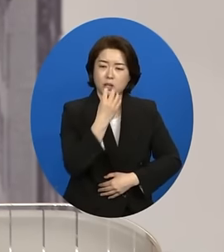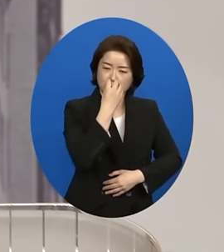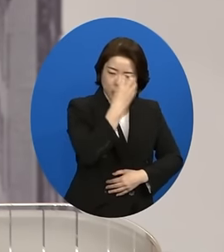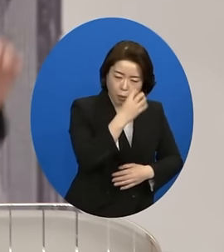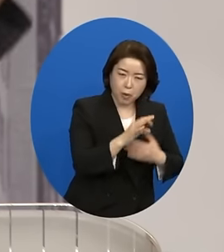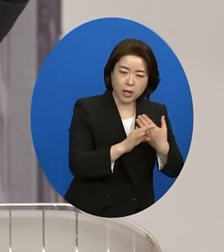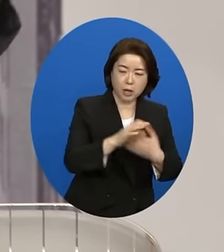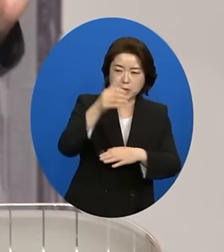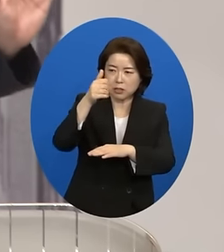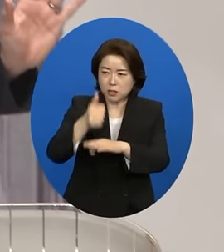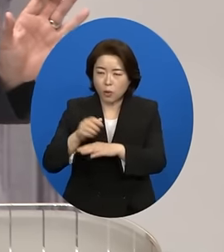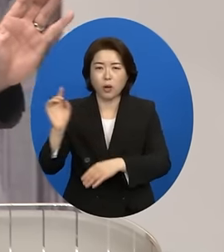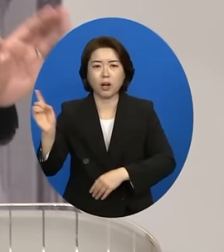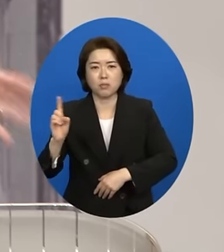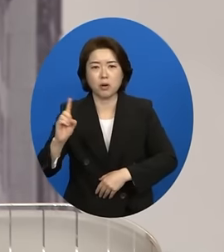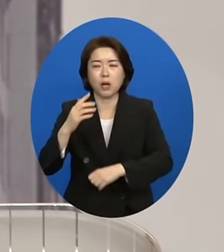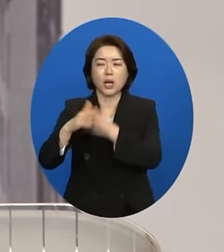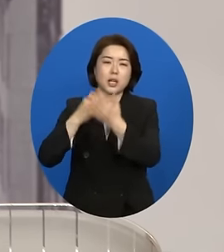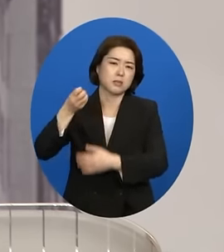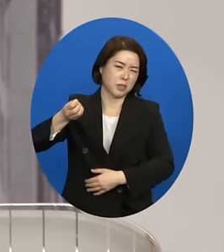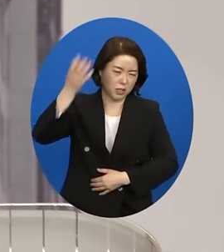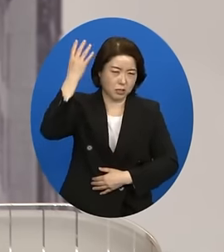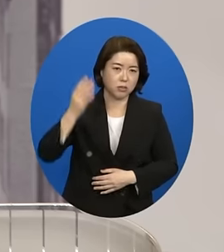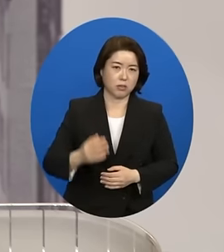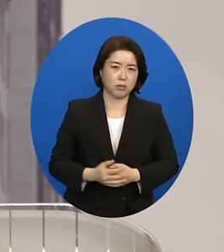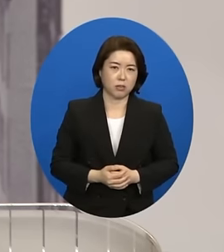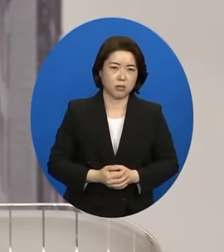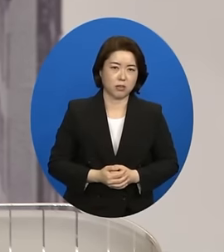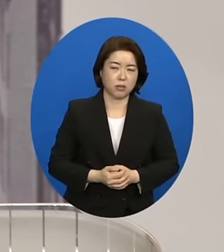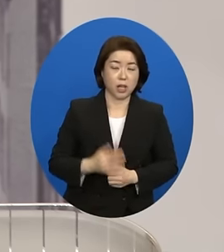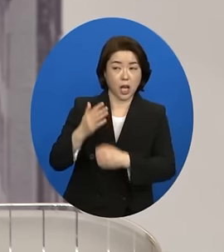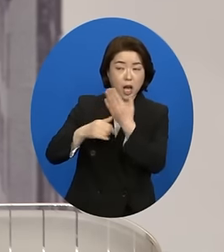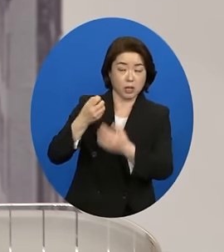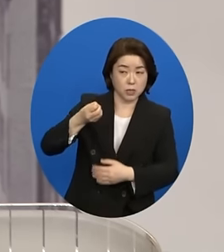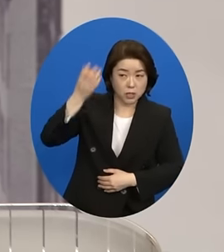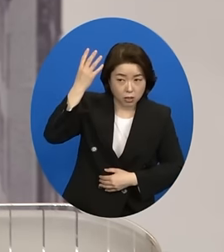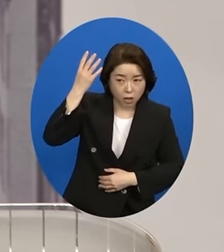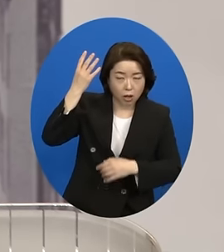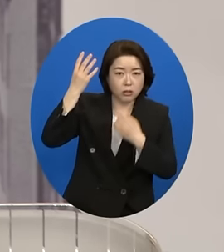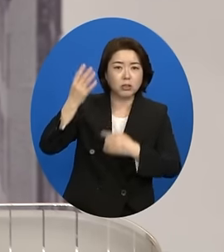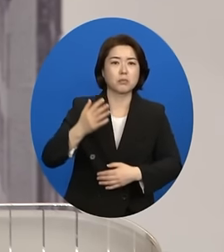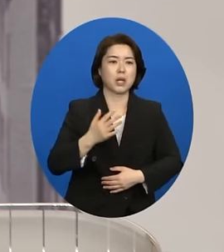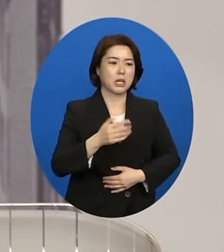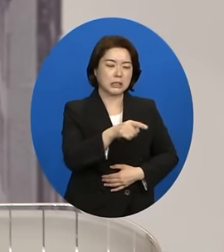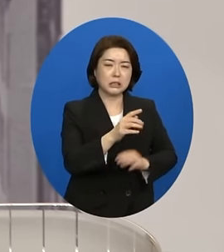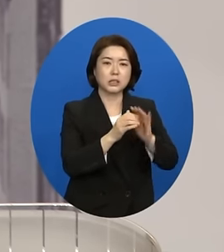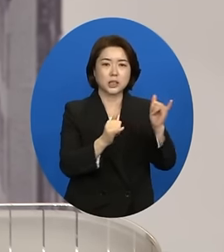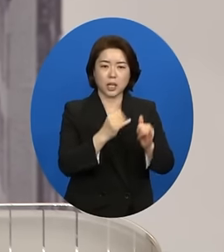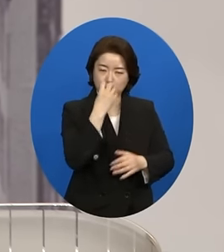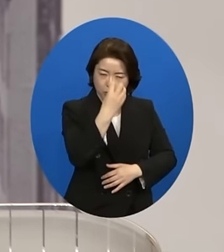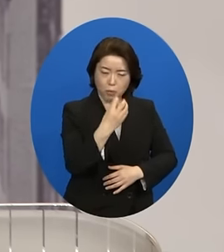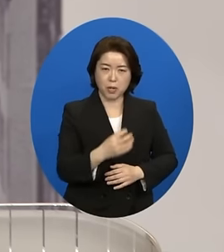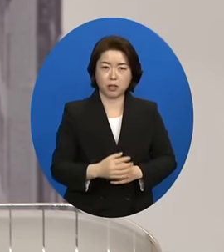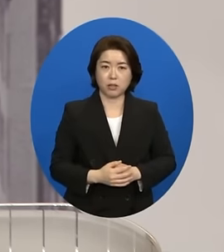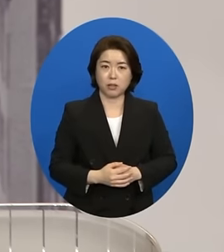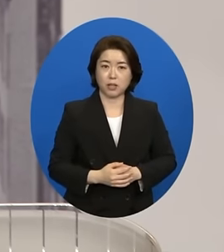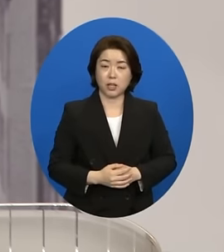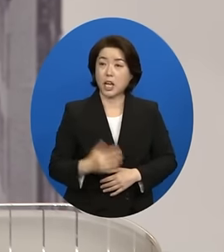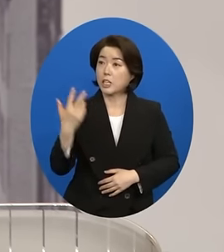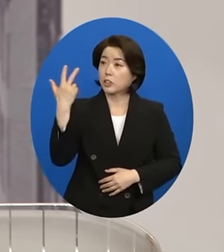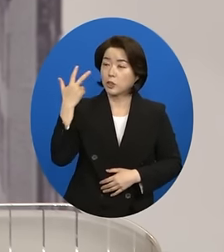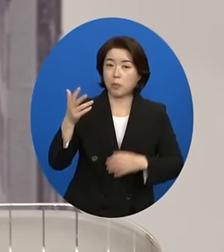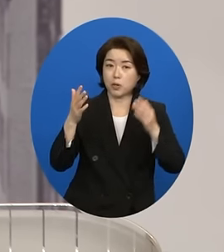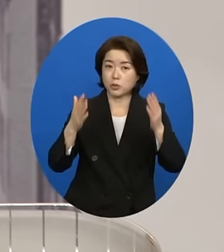잊는 것입니다. 하나님을 잊은 자는 교만한 자입니다. 그래서 우리가 지난 한 주간 삶 한번 돌아보십시오.